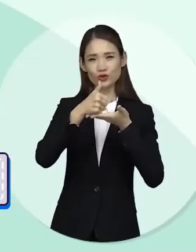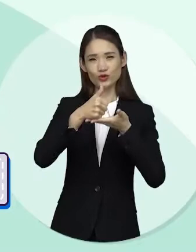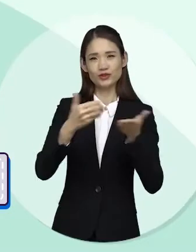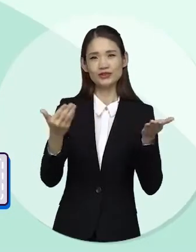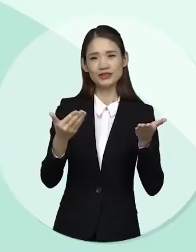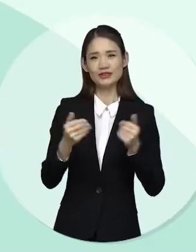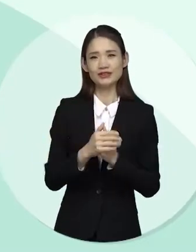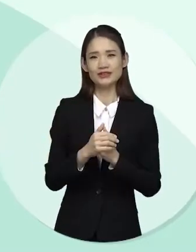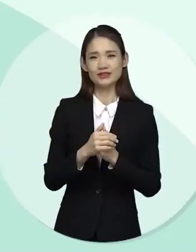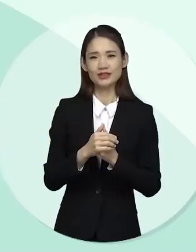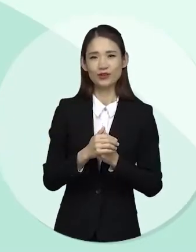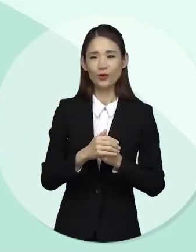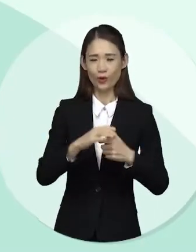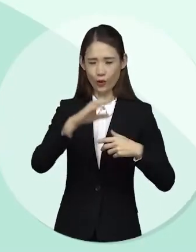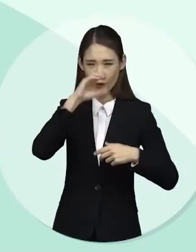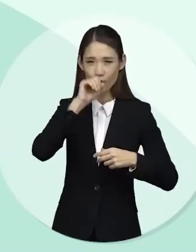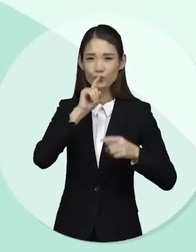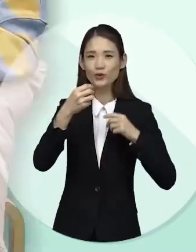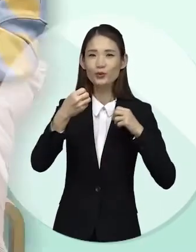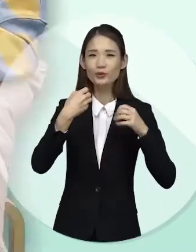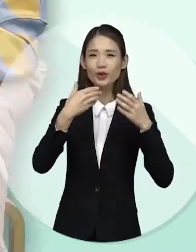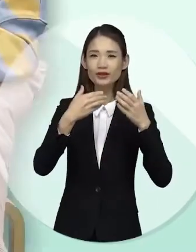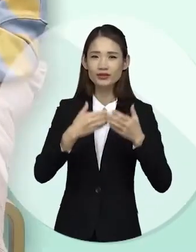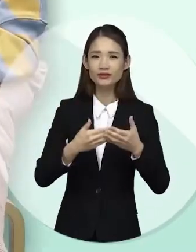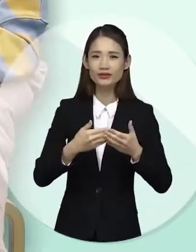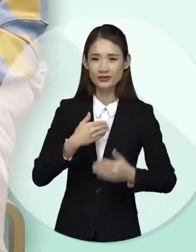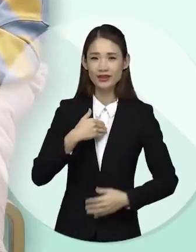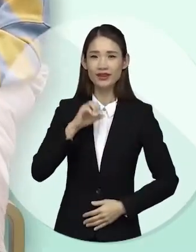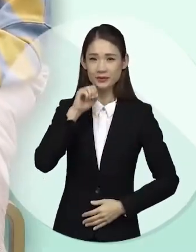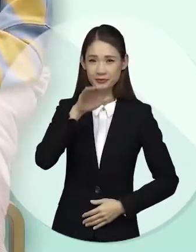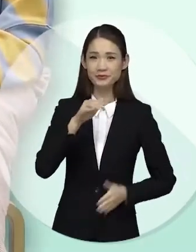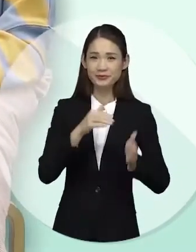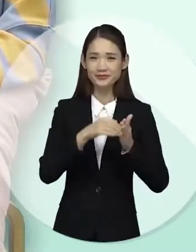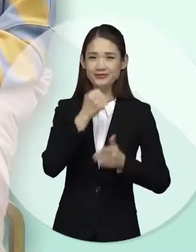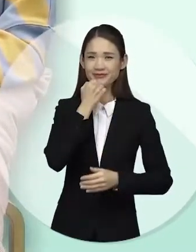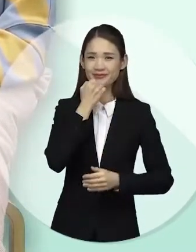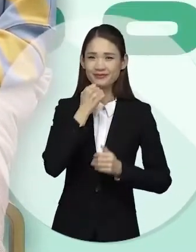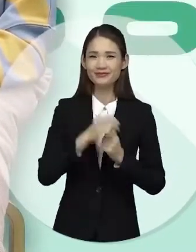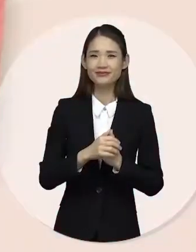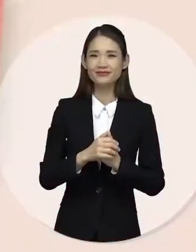의미라고 생각을 해요. 명언이네. 제가 좀 약간